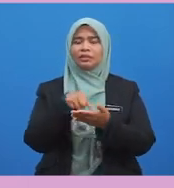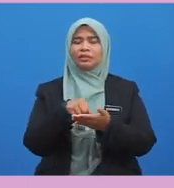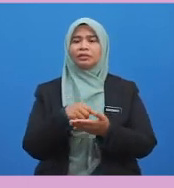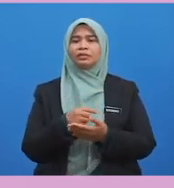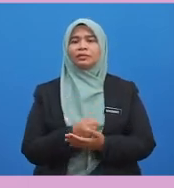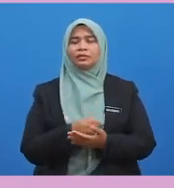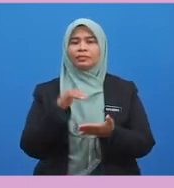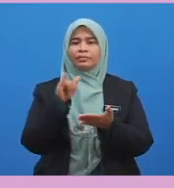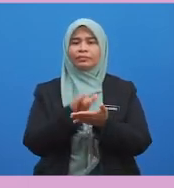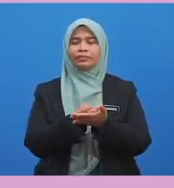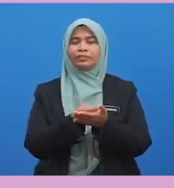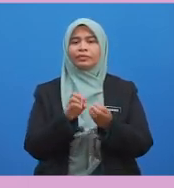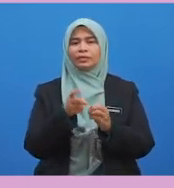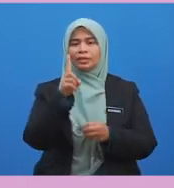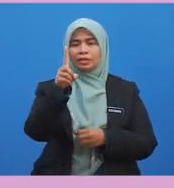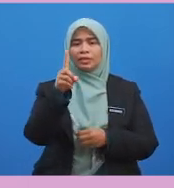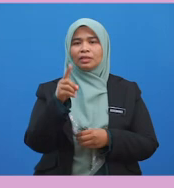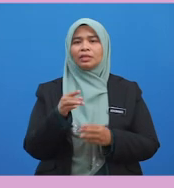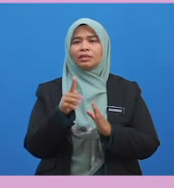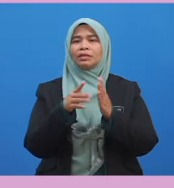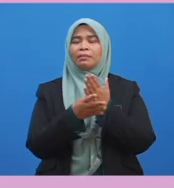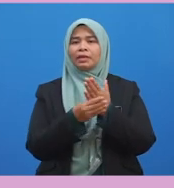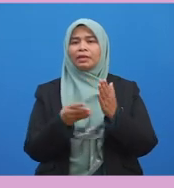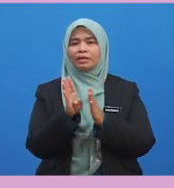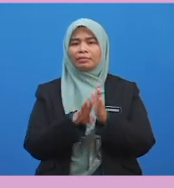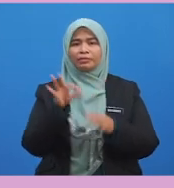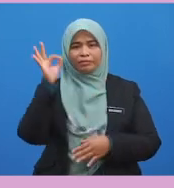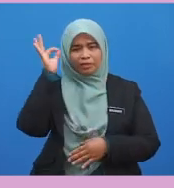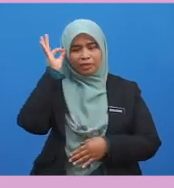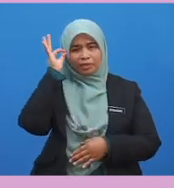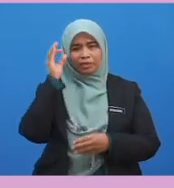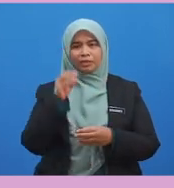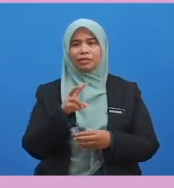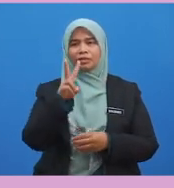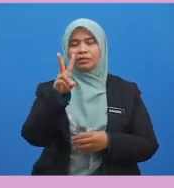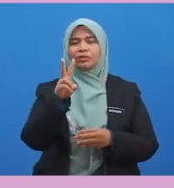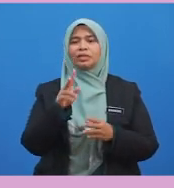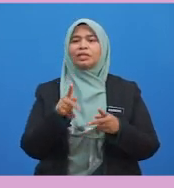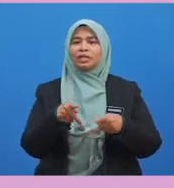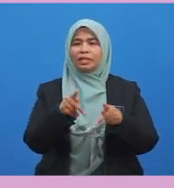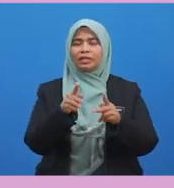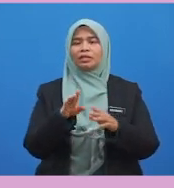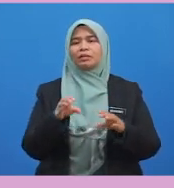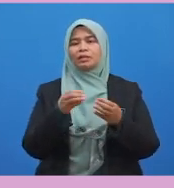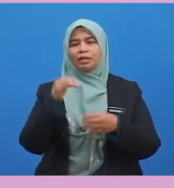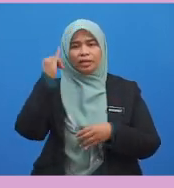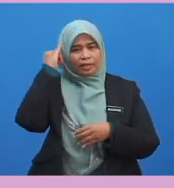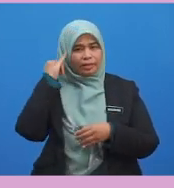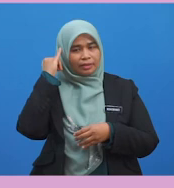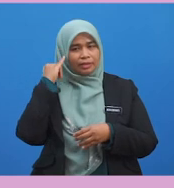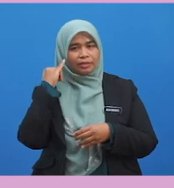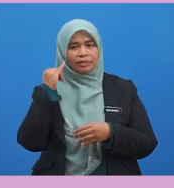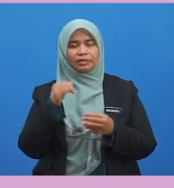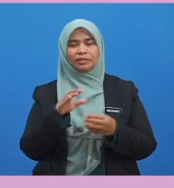pada hari ini, iaitu yang pertama, kemahiran berfikir. Kedua, kaedah penjanaan idea.